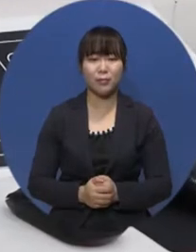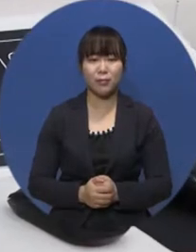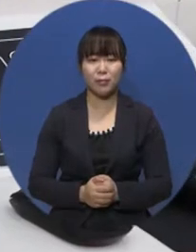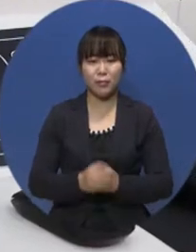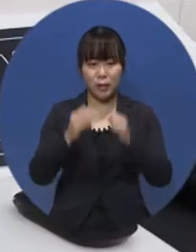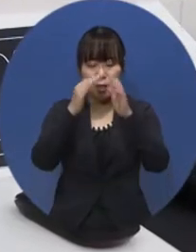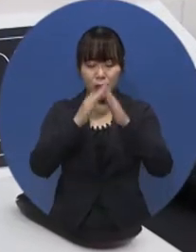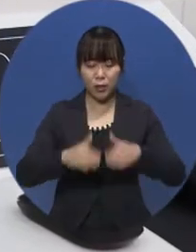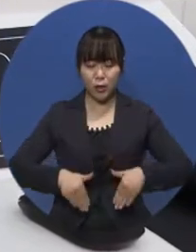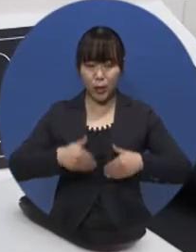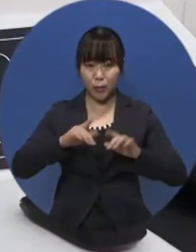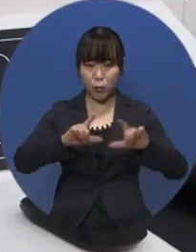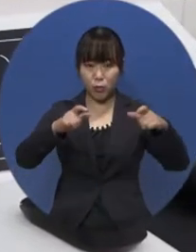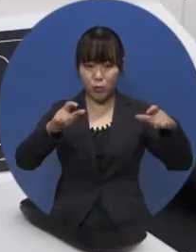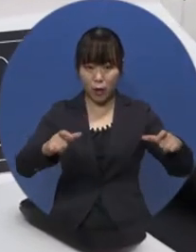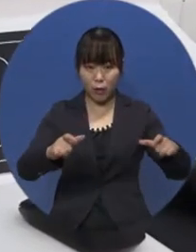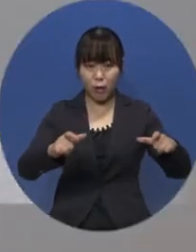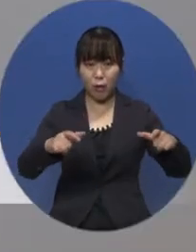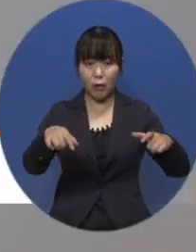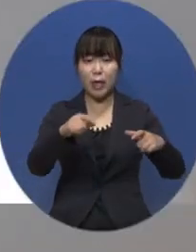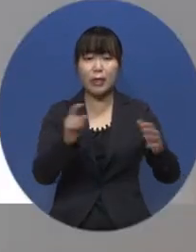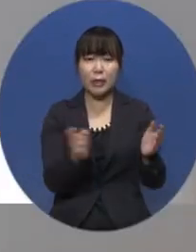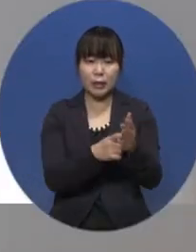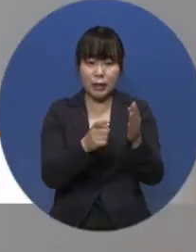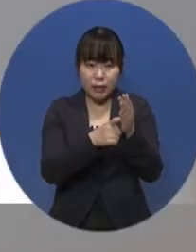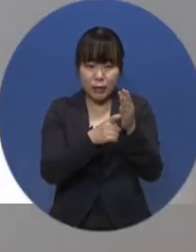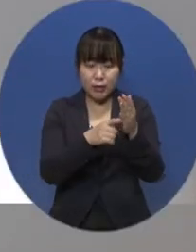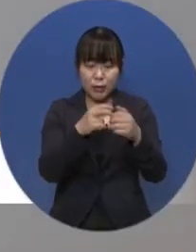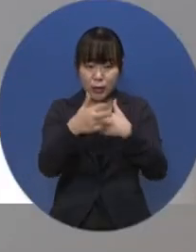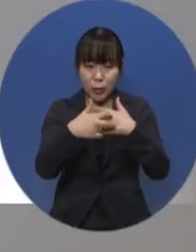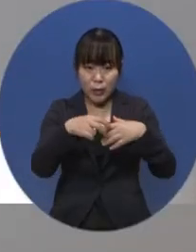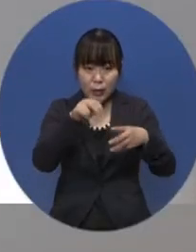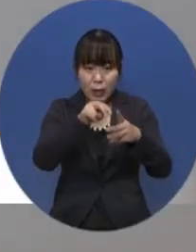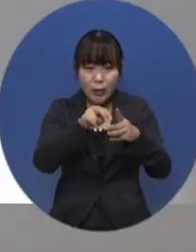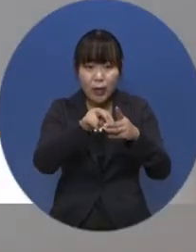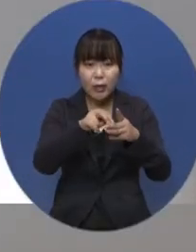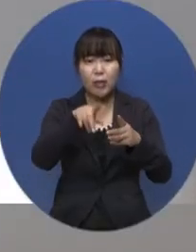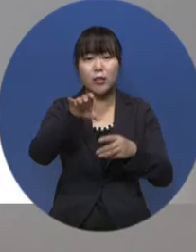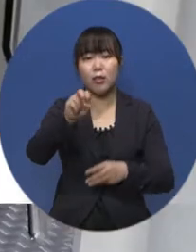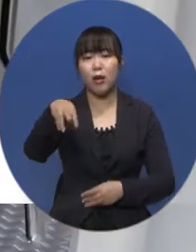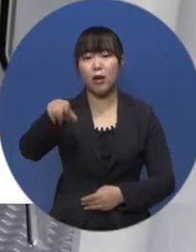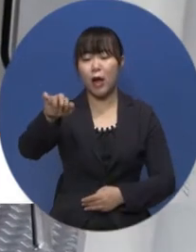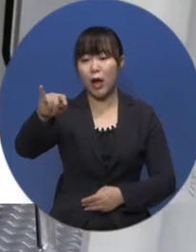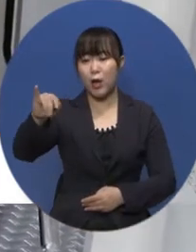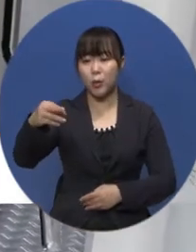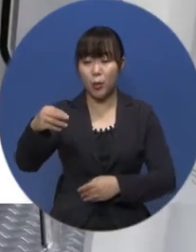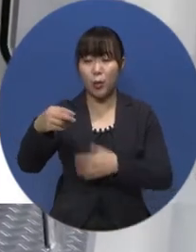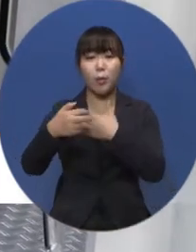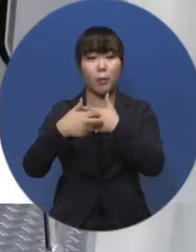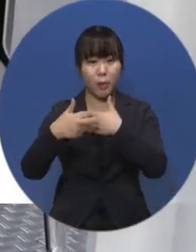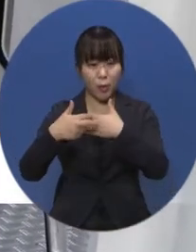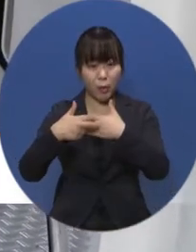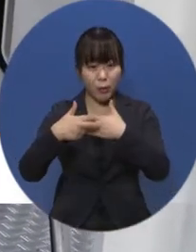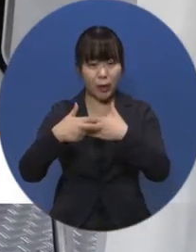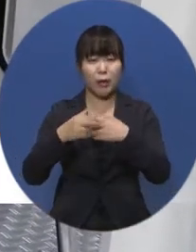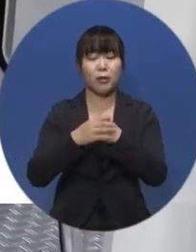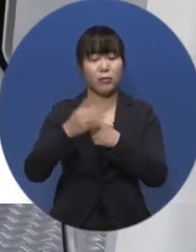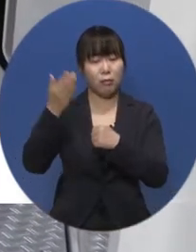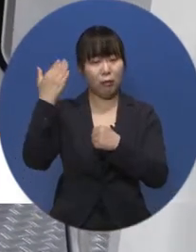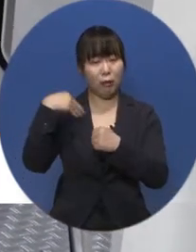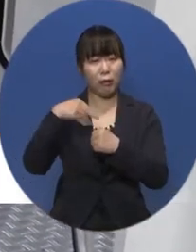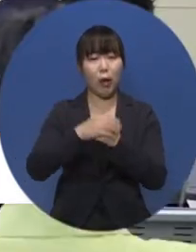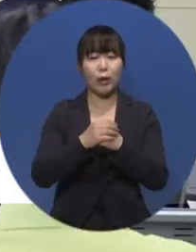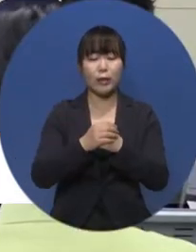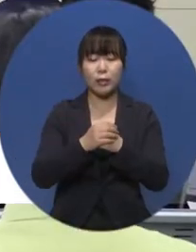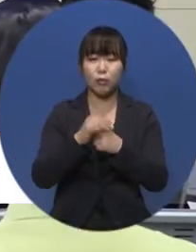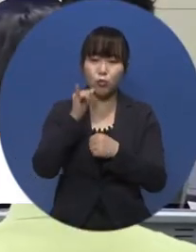전남 동부권 권역응급의료센터인 순천 성가를로병원이 지난 16일 일산화탄소